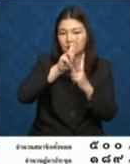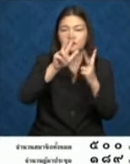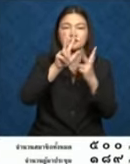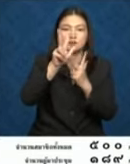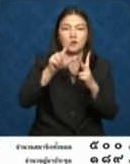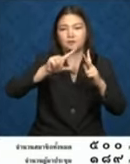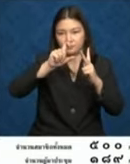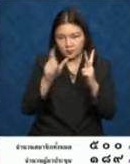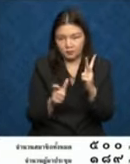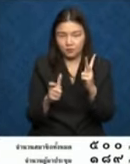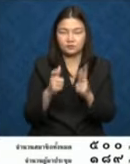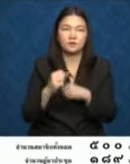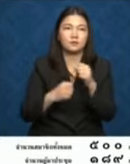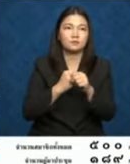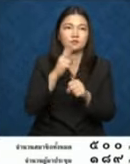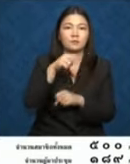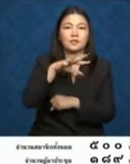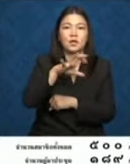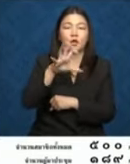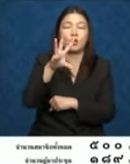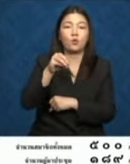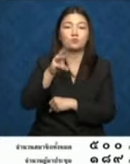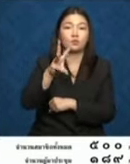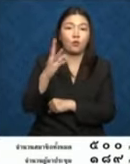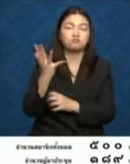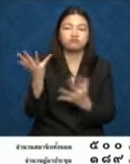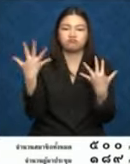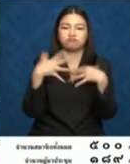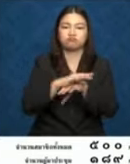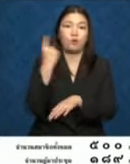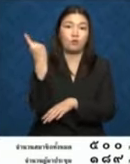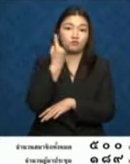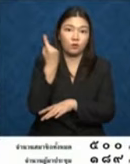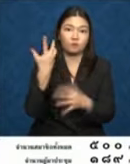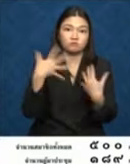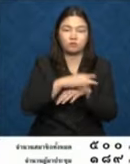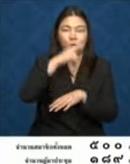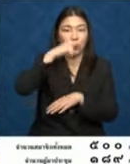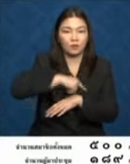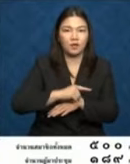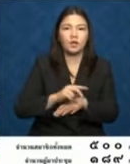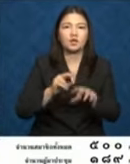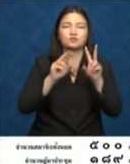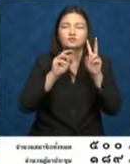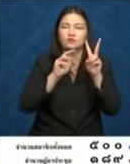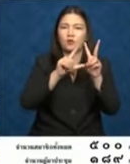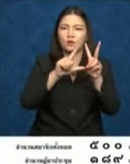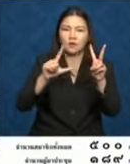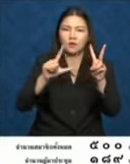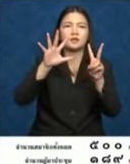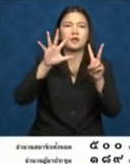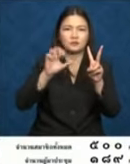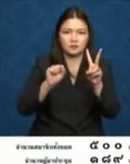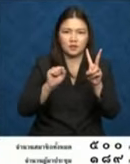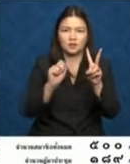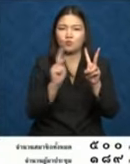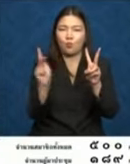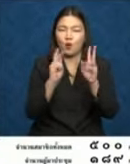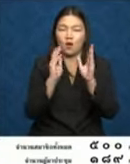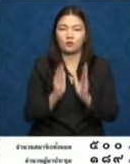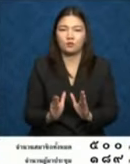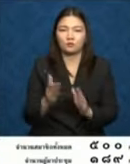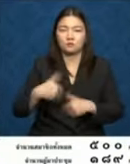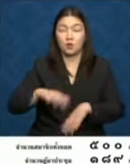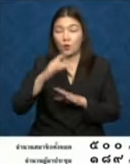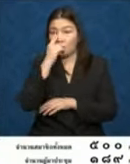ไปเนี่ยเมื่อปี2566นะครับมีนักท่องเที่ยวชาวไทยเนี่ย 2,555,000 คนแล้วมีนักท่องเที่ยวชาวต่าง